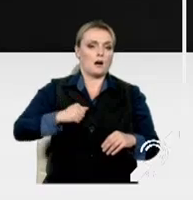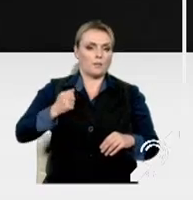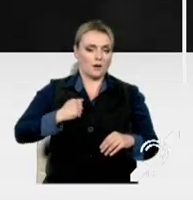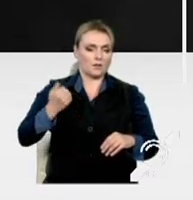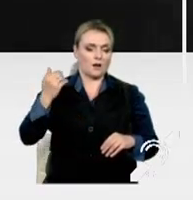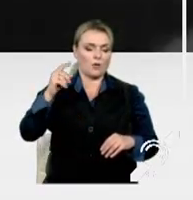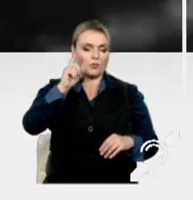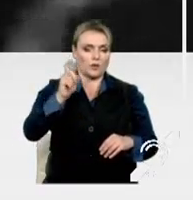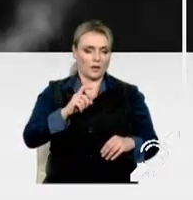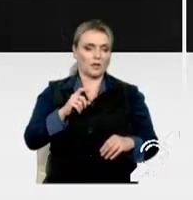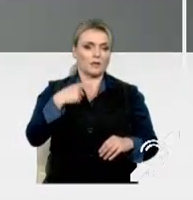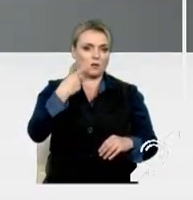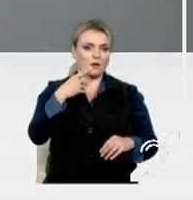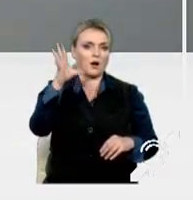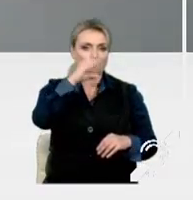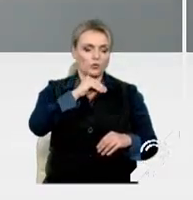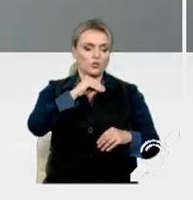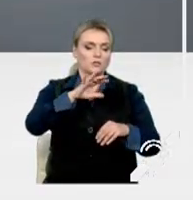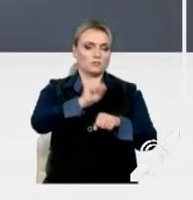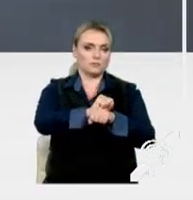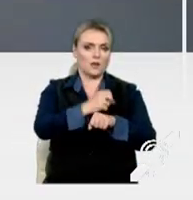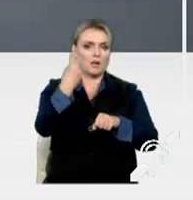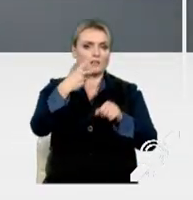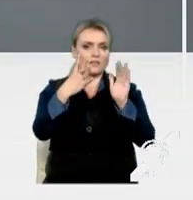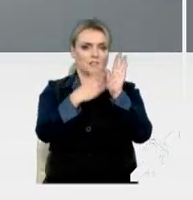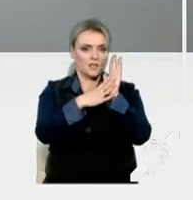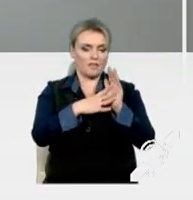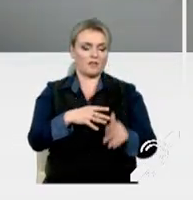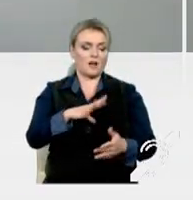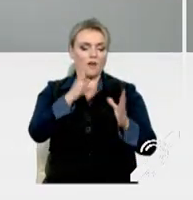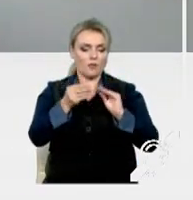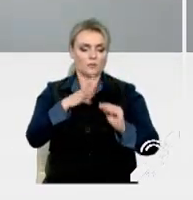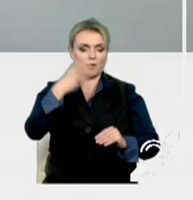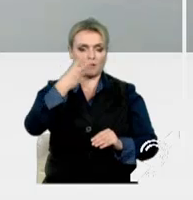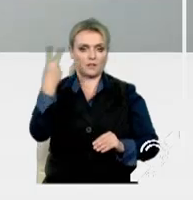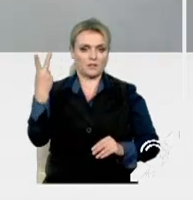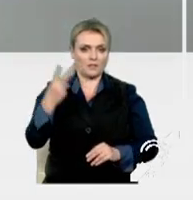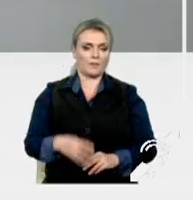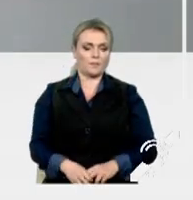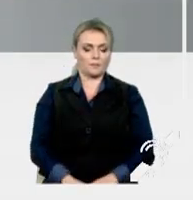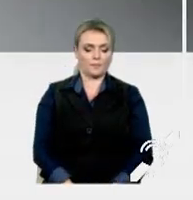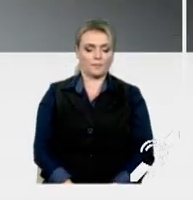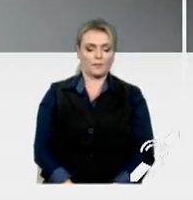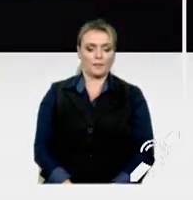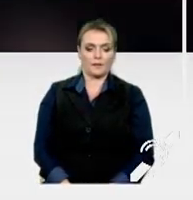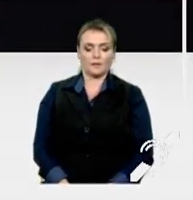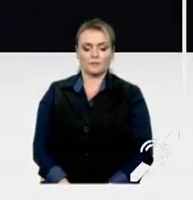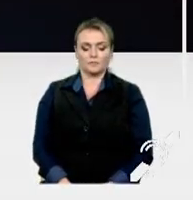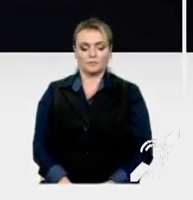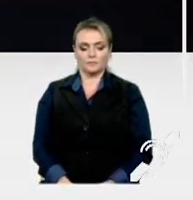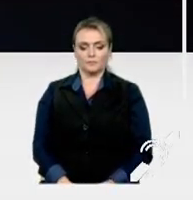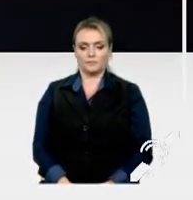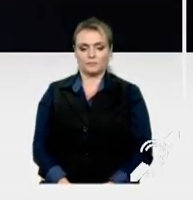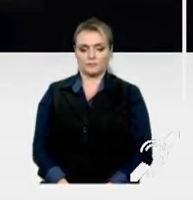țării au anunțat că au reușit să distrugă 29 dintre cele 32 de drone rusești care au vizat regiuni din nordul estul și